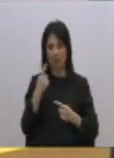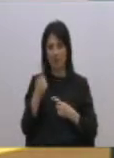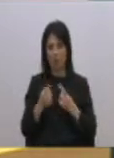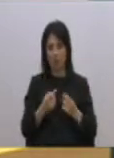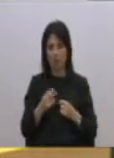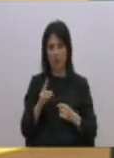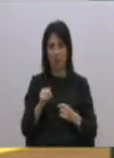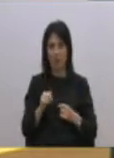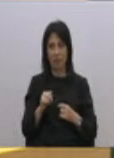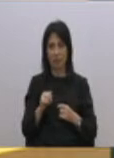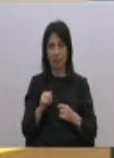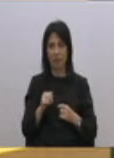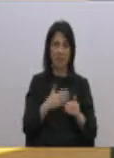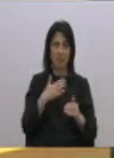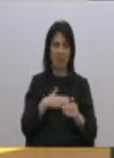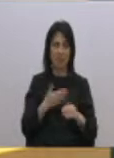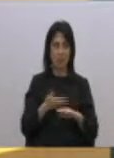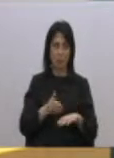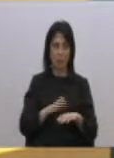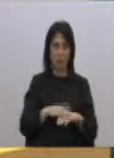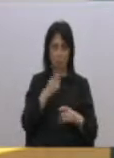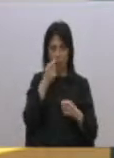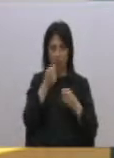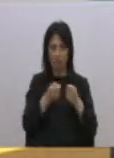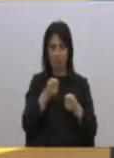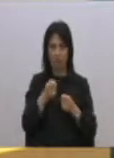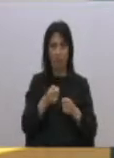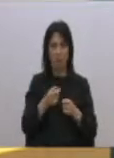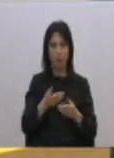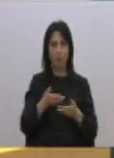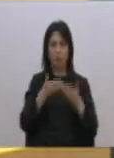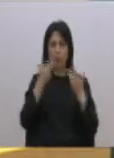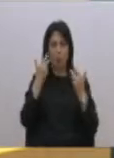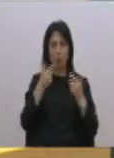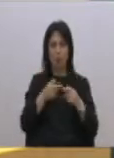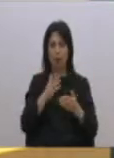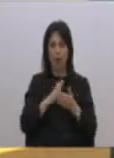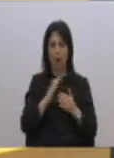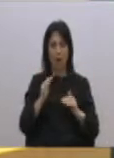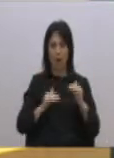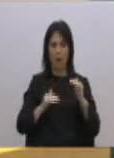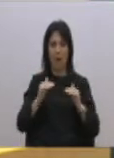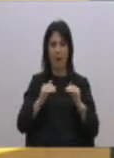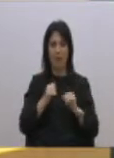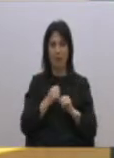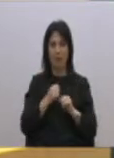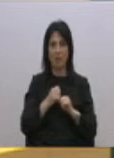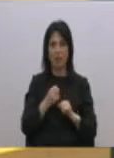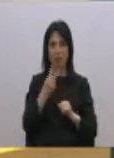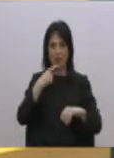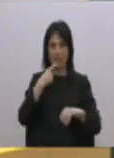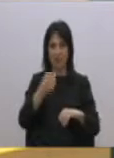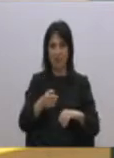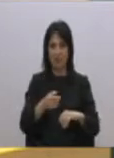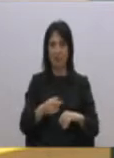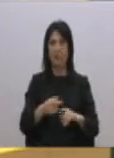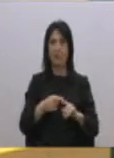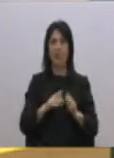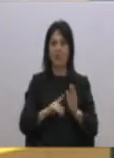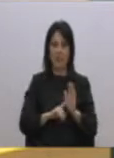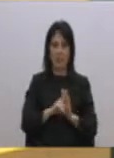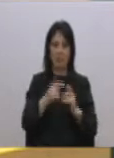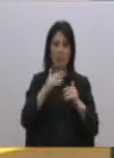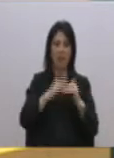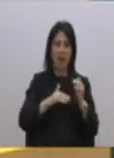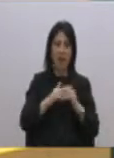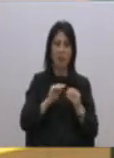და ინფორმაციაზე წუდები დამეთანხმებენ, არ არის ამ ბალანსის დადგენა მარტივი. ნაფიც საჯულებზე ვისაუბრიდან დაწყებული